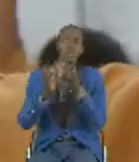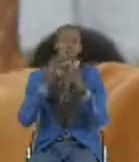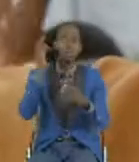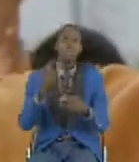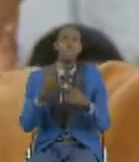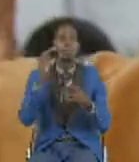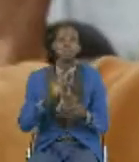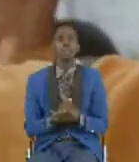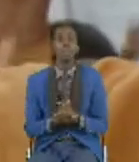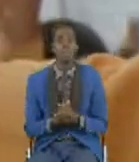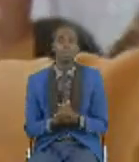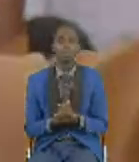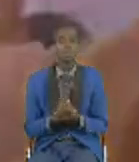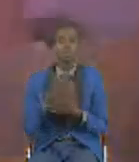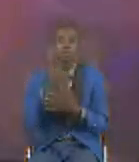Jésus.